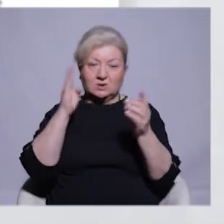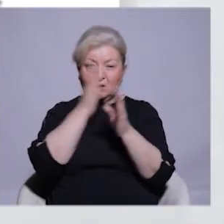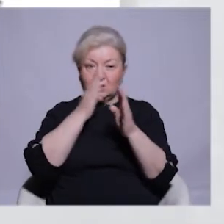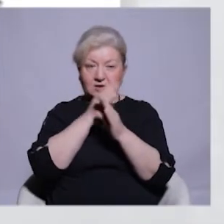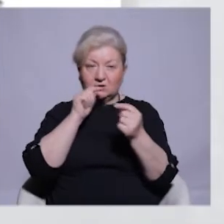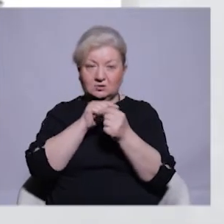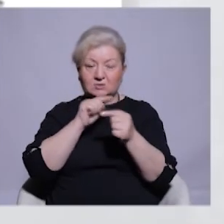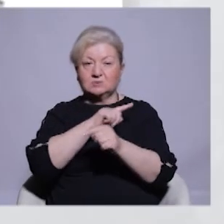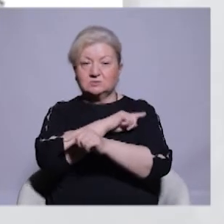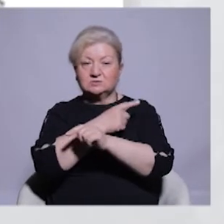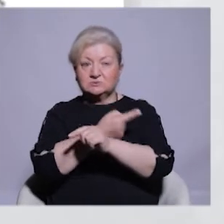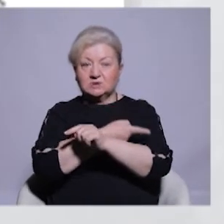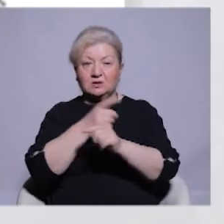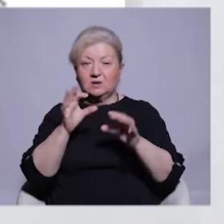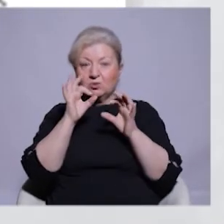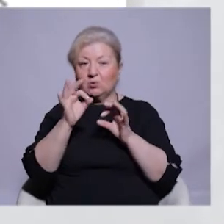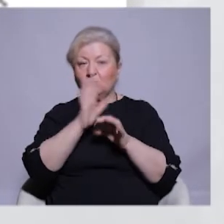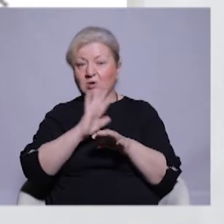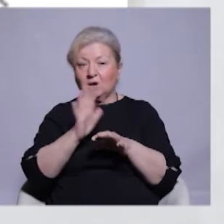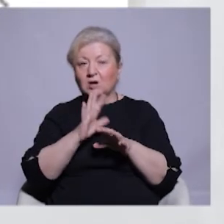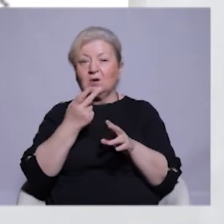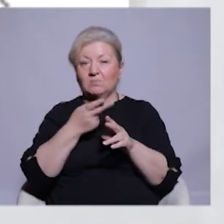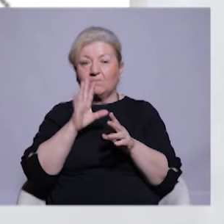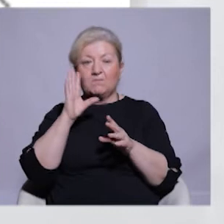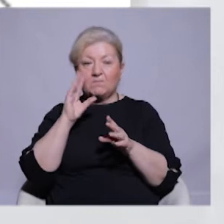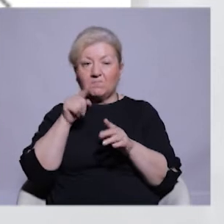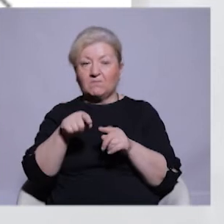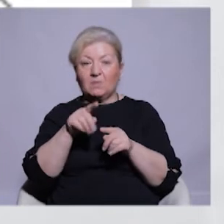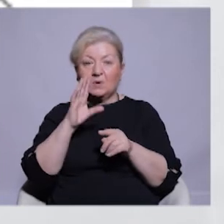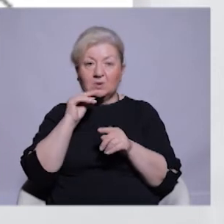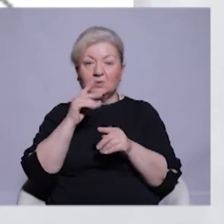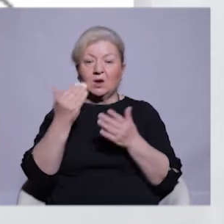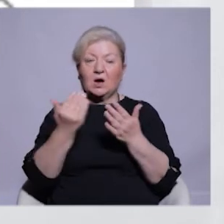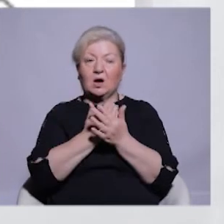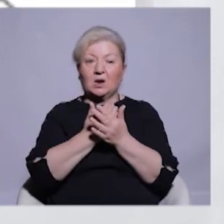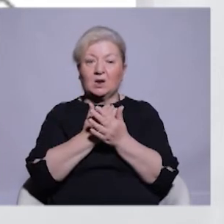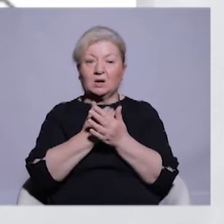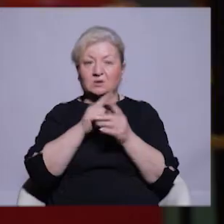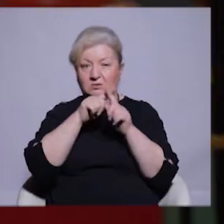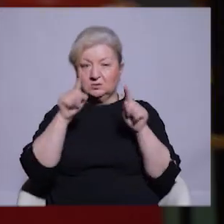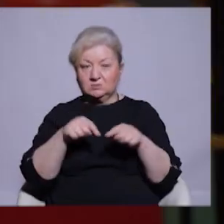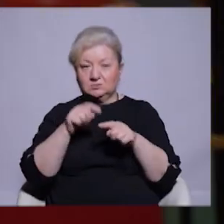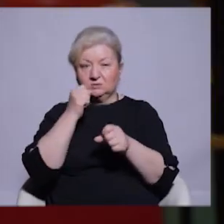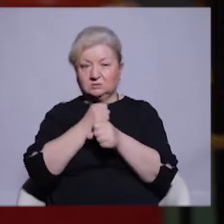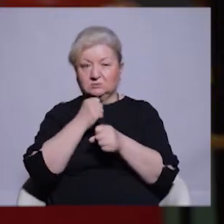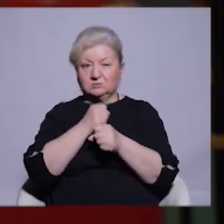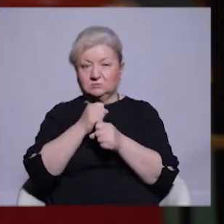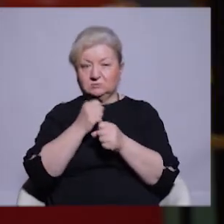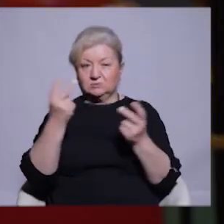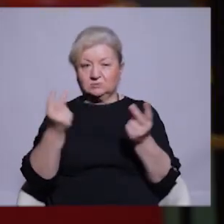წინაღობის ძალა უკვე ნული აღარ არის, მაშინ მოგვიწევს აი ამ ახალი გამოსახულების გამოყენება, რომელიც ამ